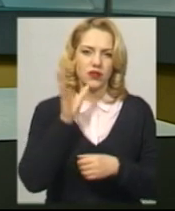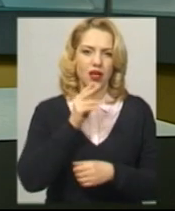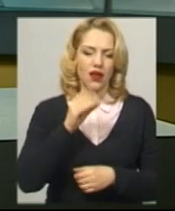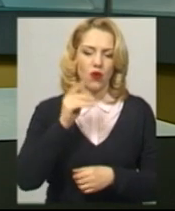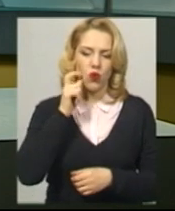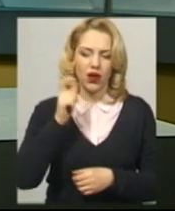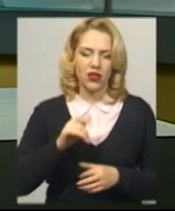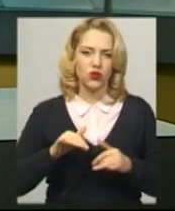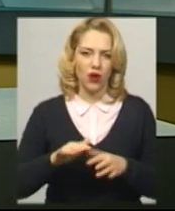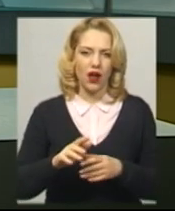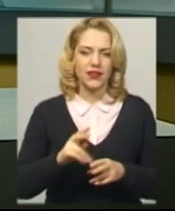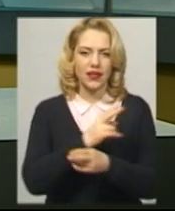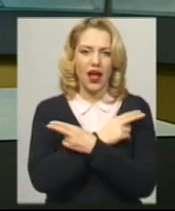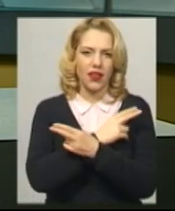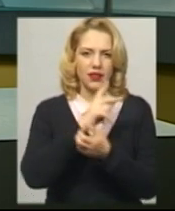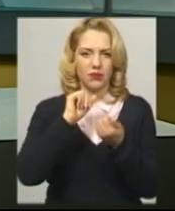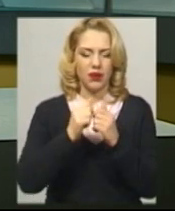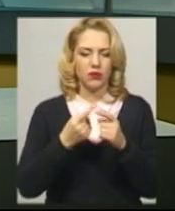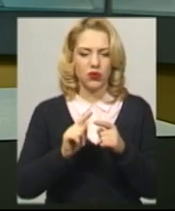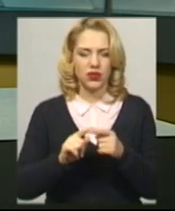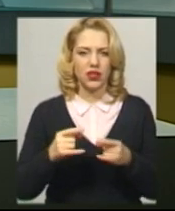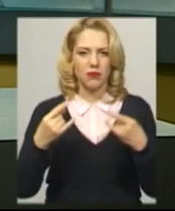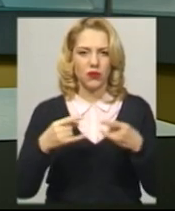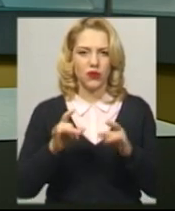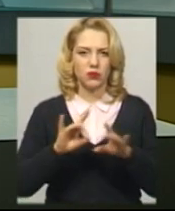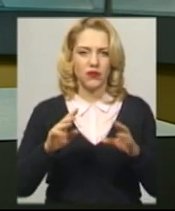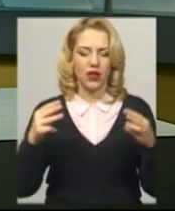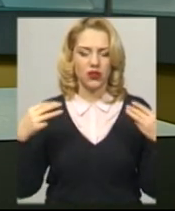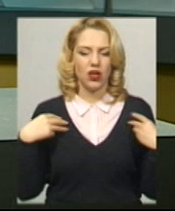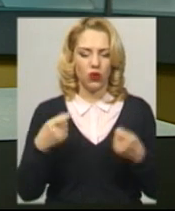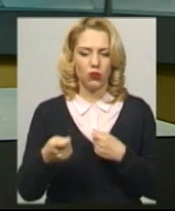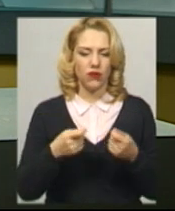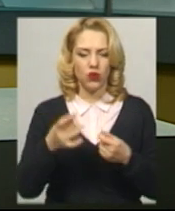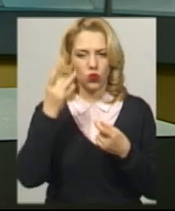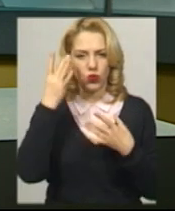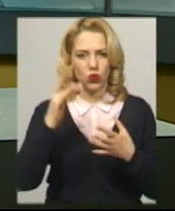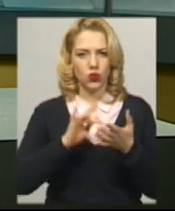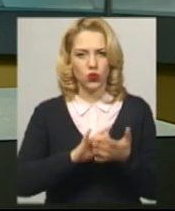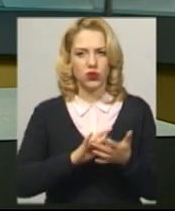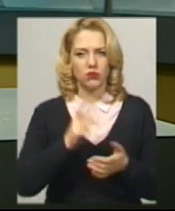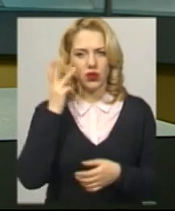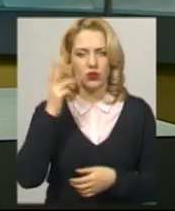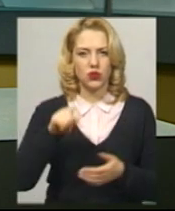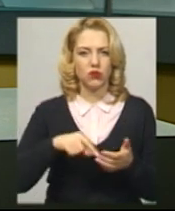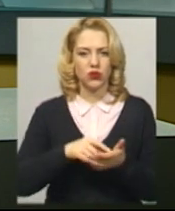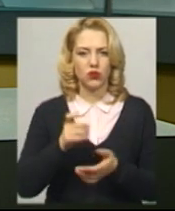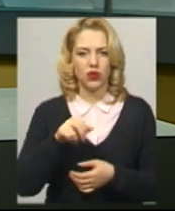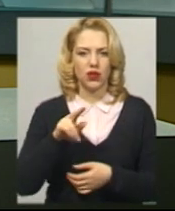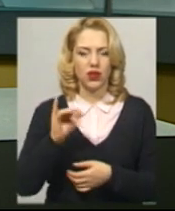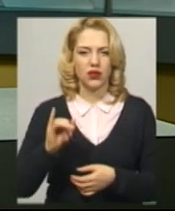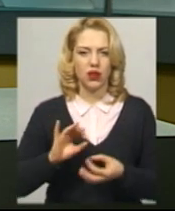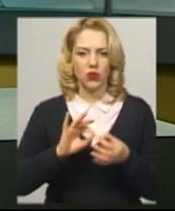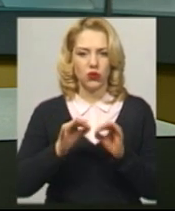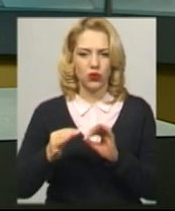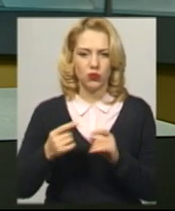акції «Ангели пам'яті». Про це Суспільному сказав начальник управління культури і туризму Хмельницької міської ради Артем Ромасюков. Подробиці в